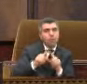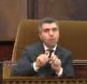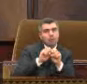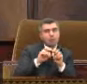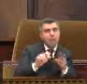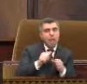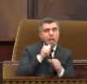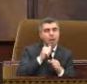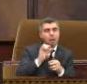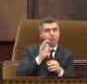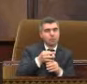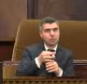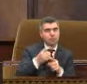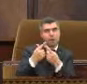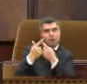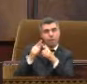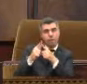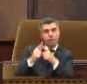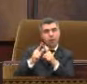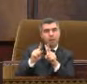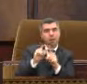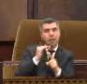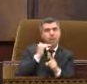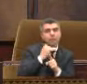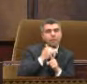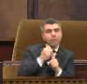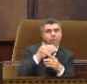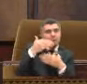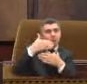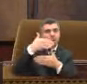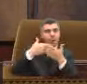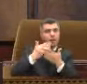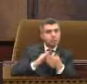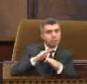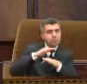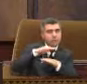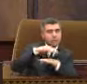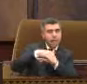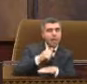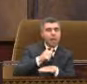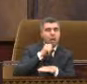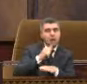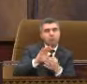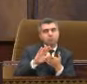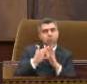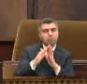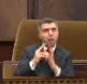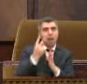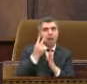تسريع وتيرة إنجاز السدود الكبرى والمتوسطة والتلية في أفق 2021.